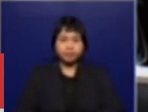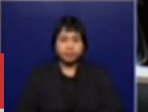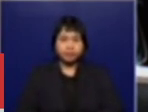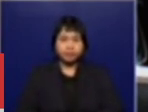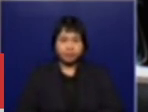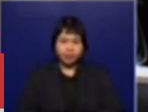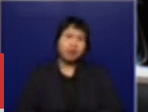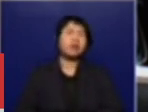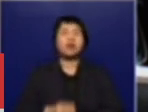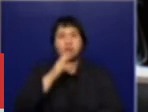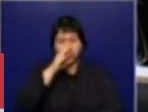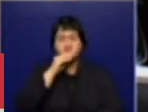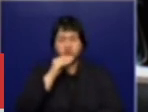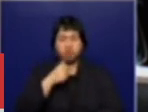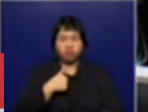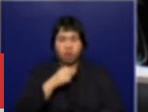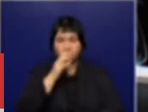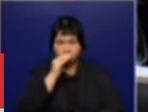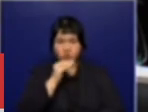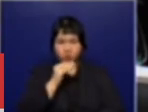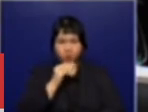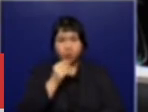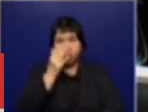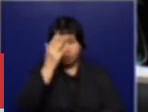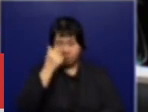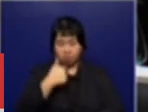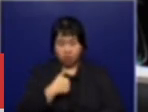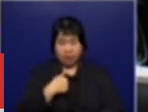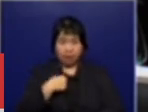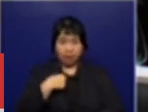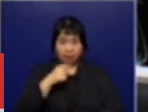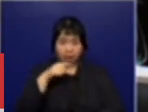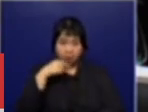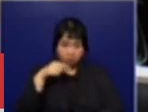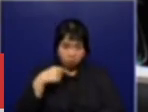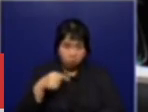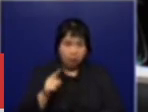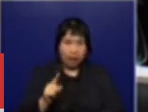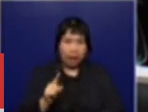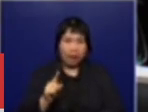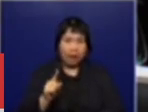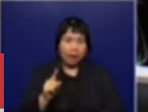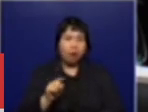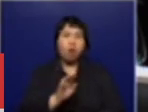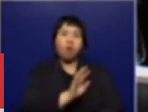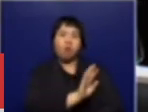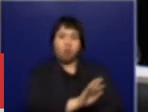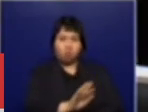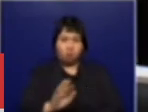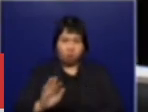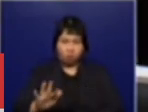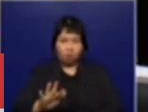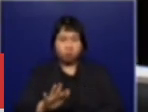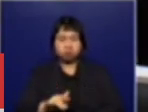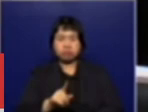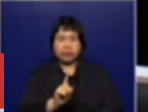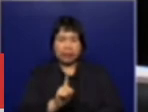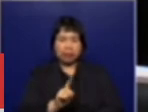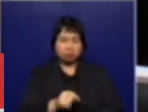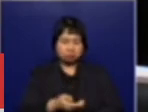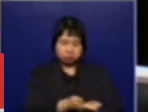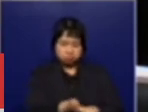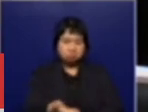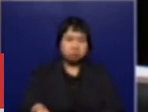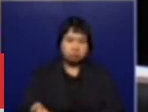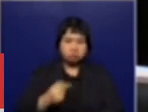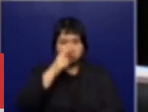แต่ไม่พูดก็ไม่ได้ครับเพราะสิ่งที่ผมพูดจากเสียงสะท้อนจากเสียงเรียกร้องของ